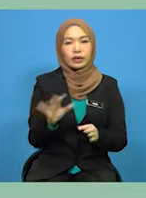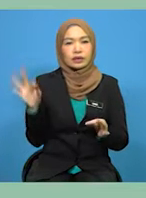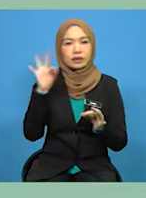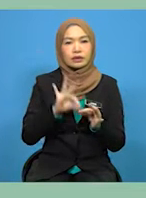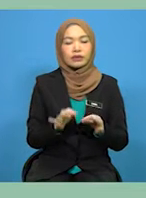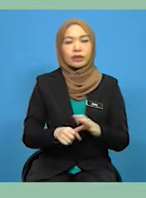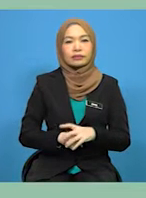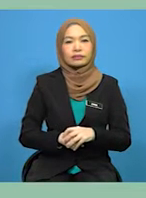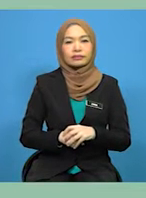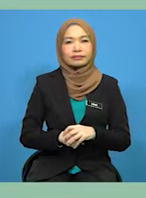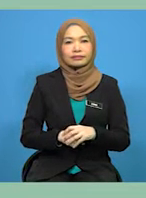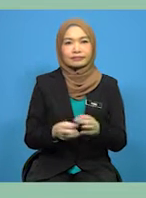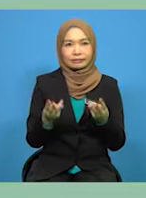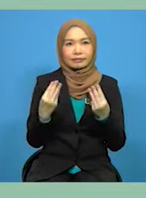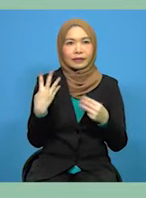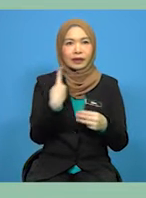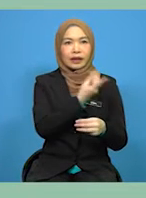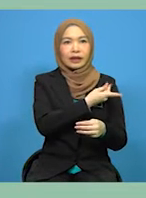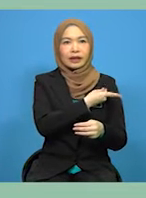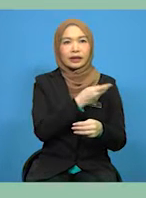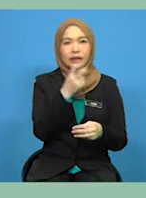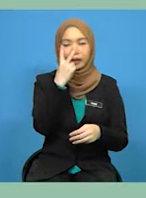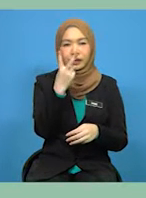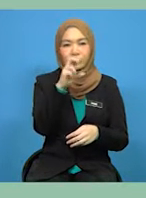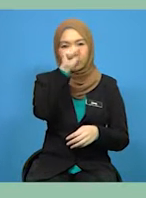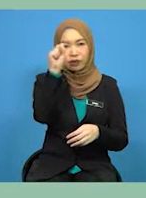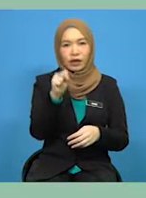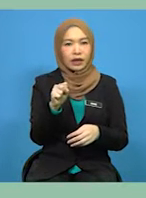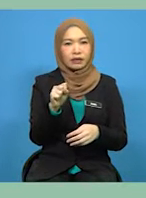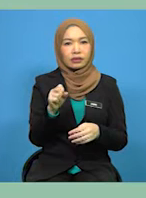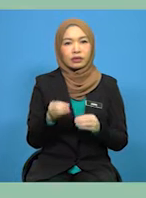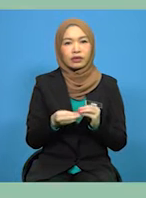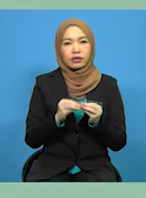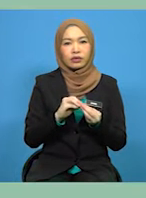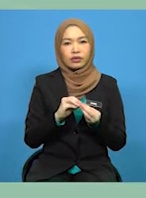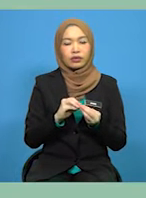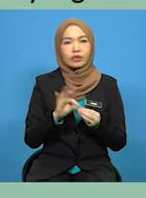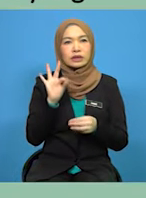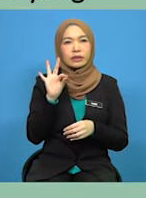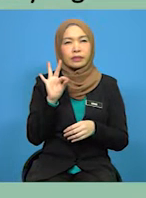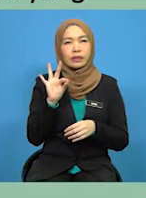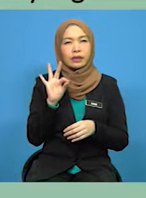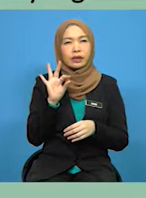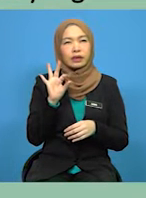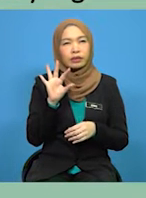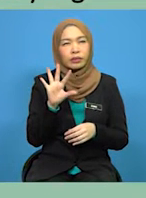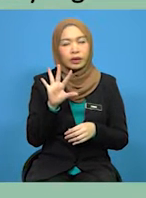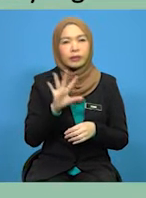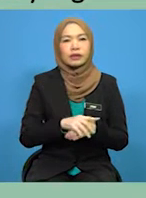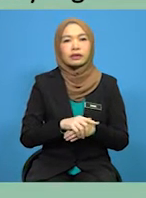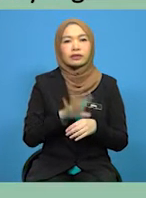kita beralih kepada soalan yang seterusnya. Masalah barang yang